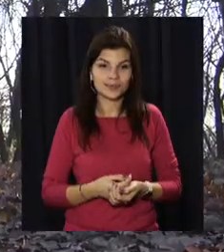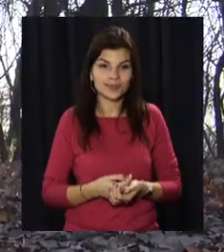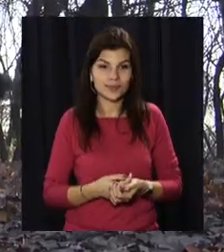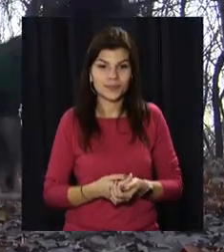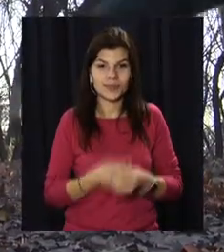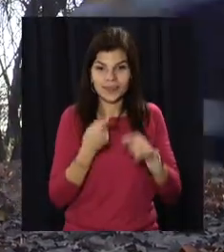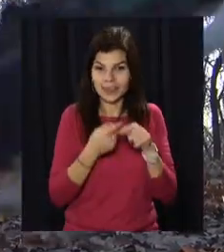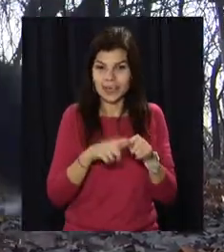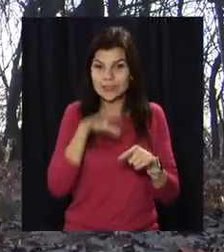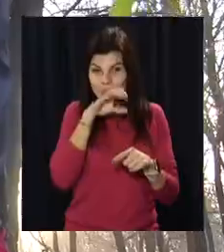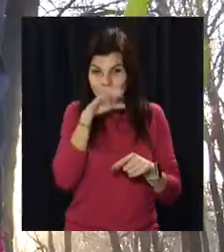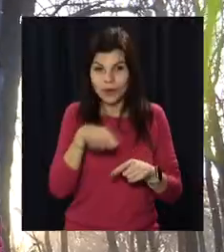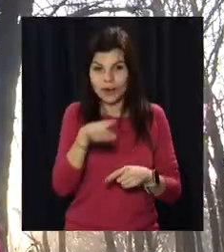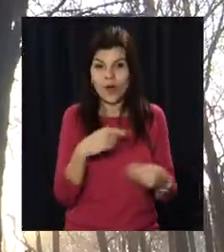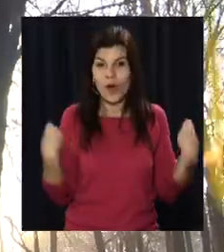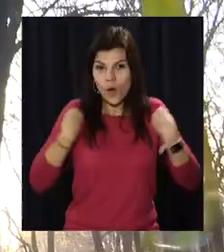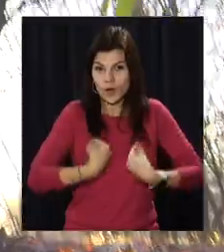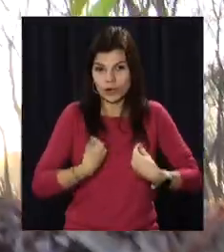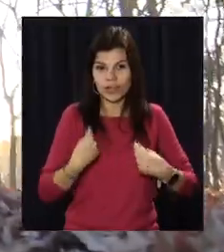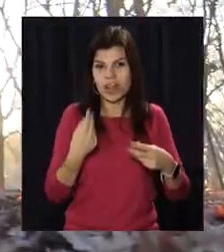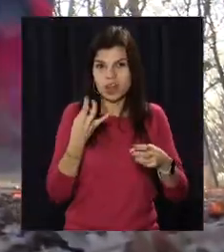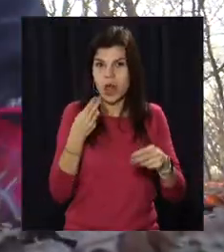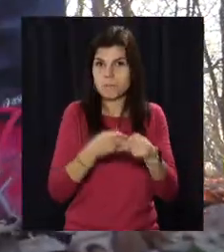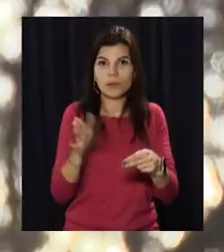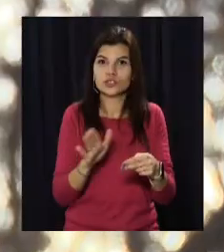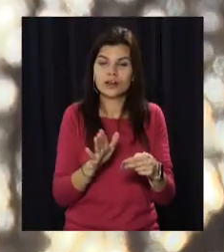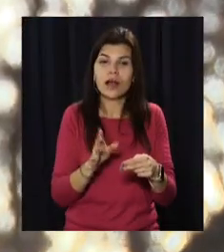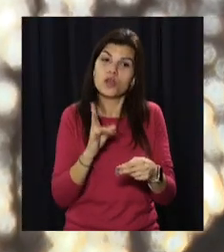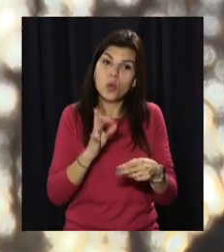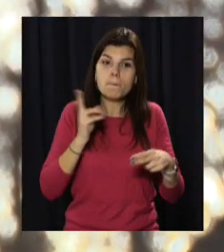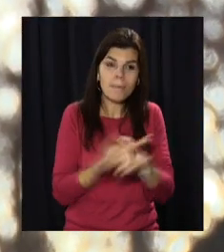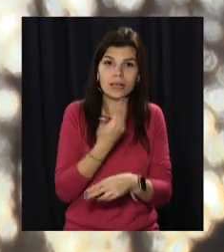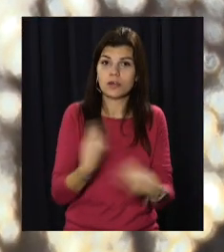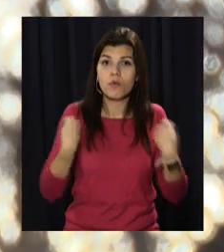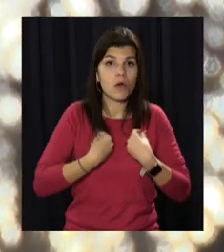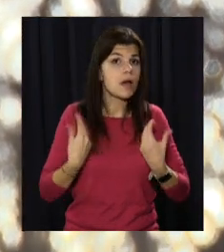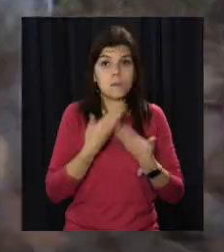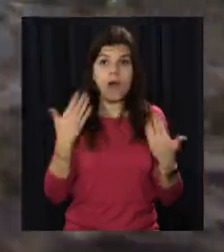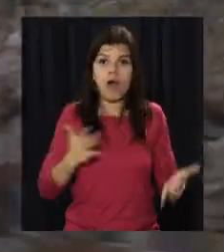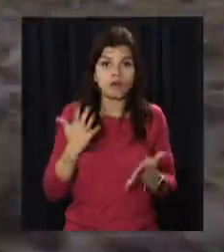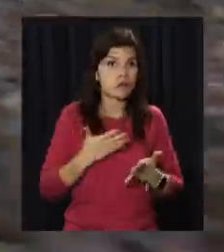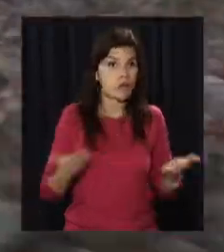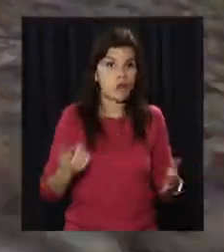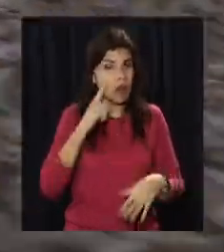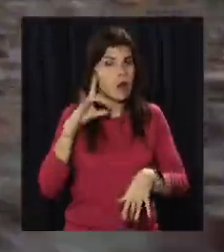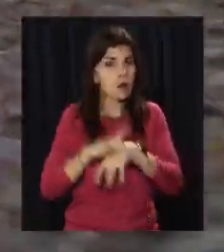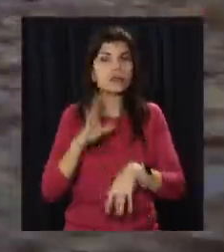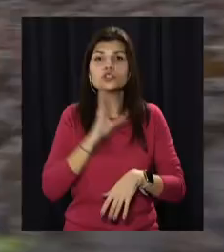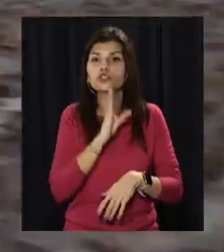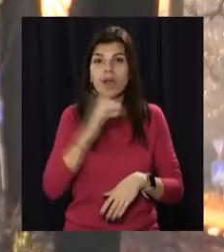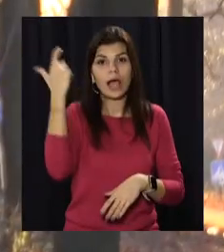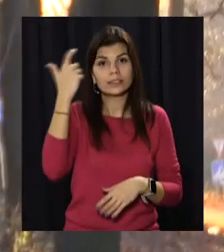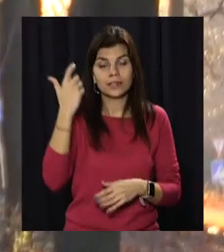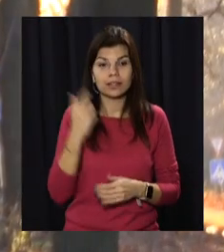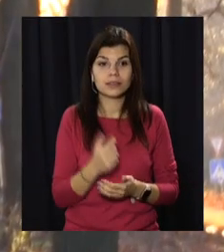Цим невсипущим собакам одяг аж ніяк не заважає. Однак без нього песики втрачають активність, помітила господарка чотирилапих